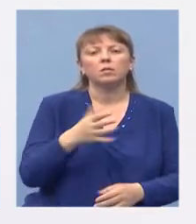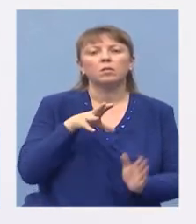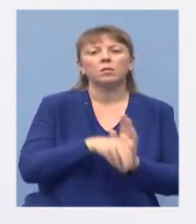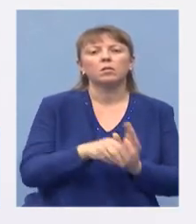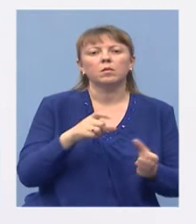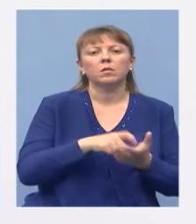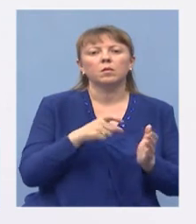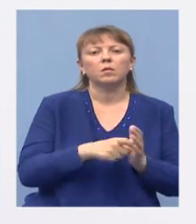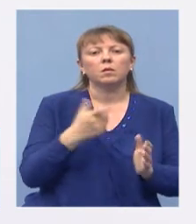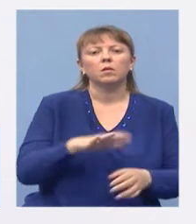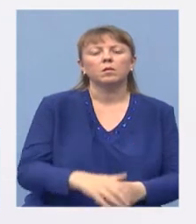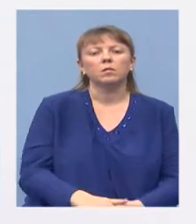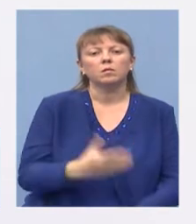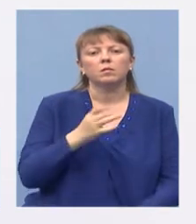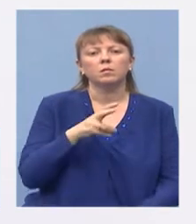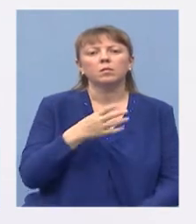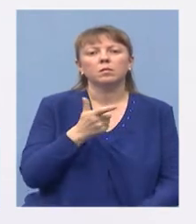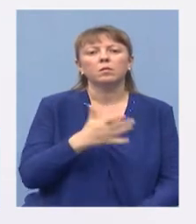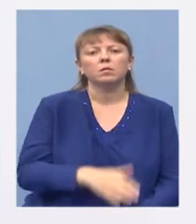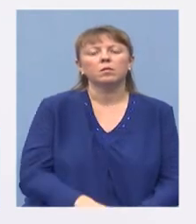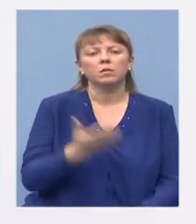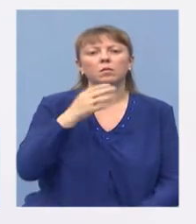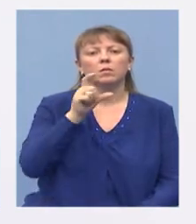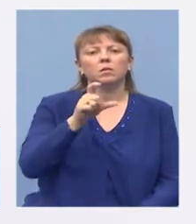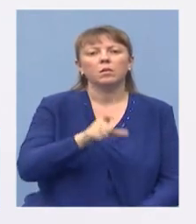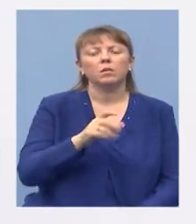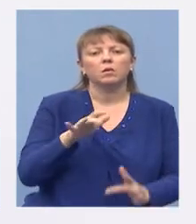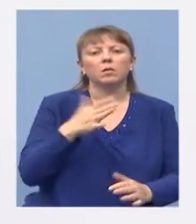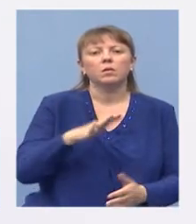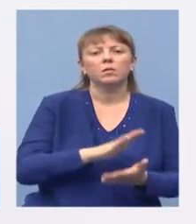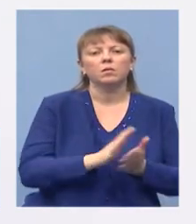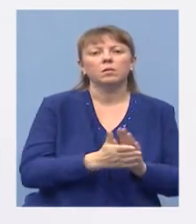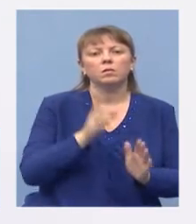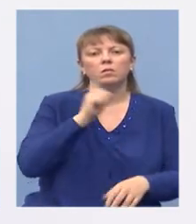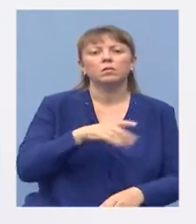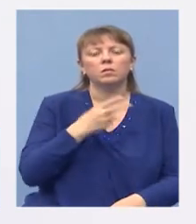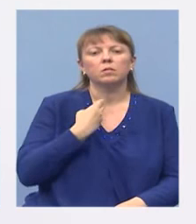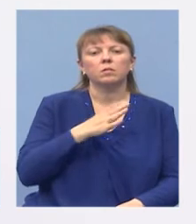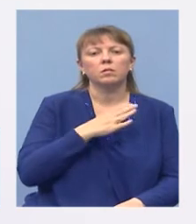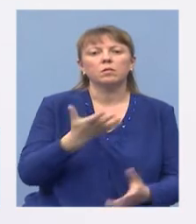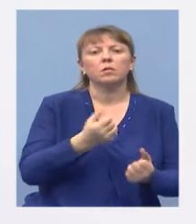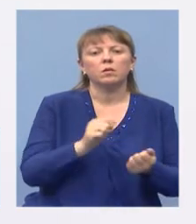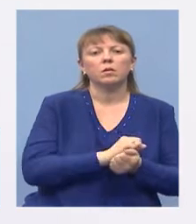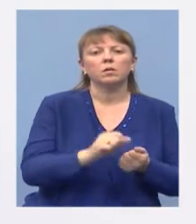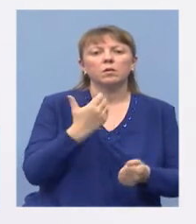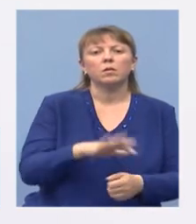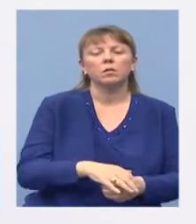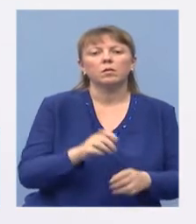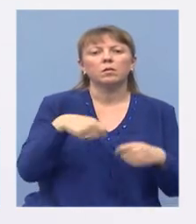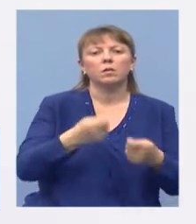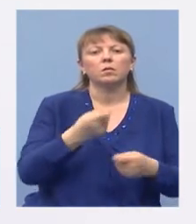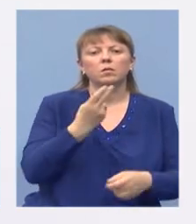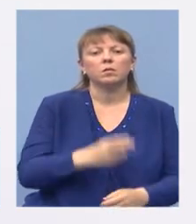кабинет. И также на портале ЕГОВ. А раньше человек при регистрации договора, вы знаете, тоже должен был взять документ в банке, отнести ее в